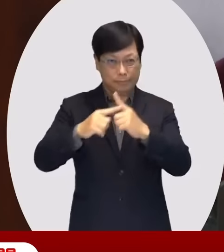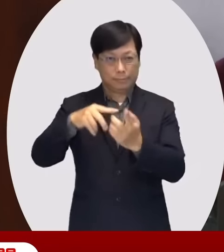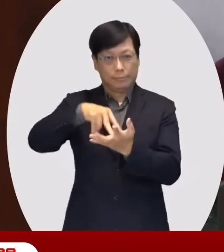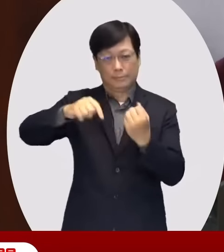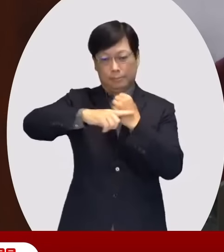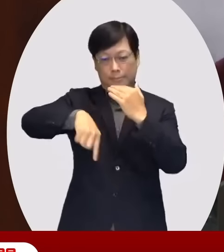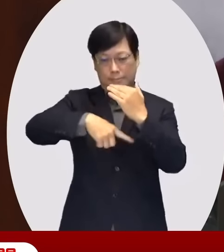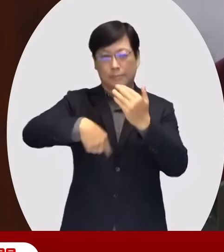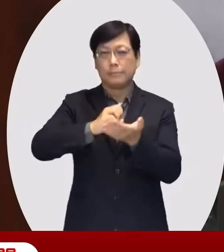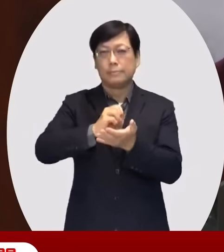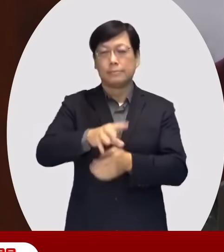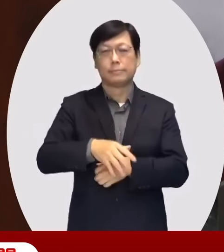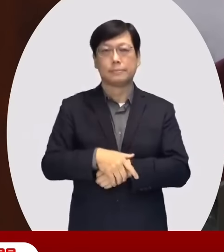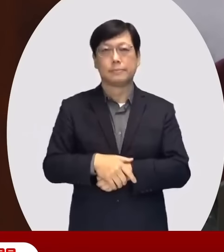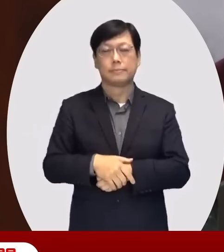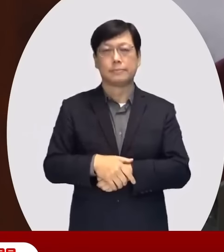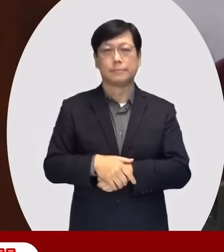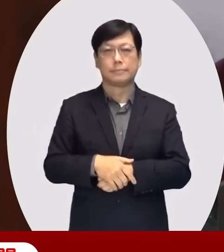院的报告，